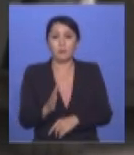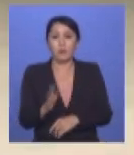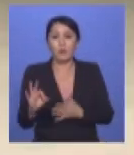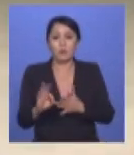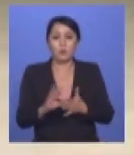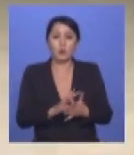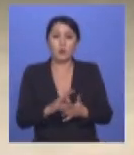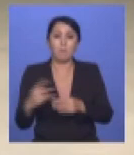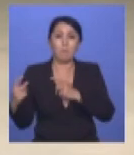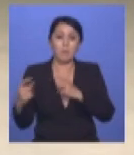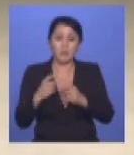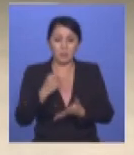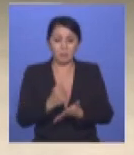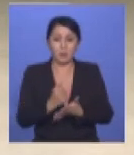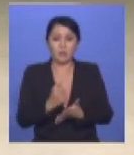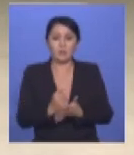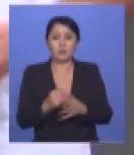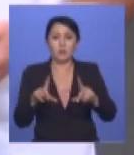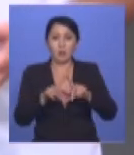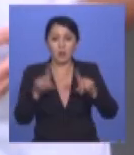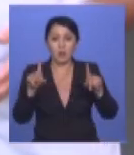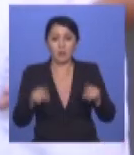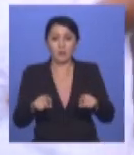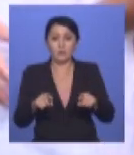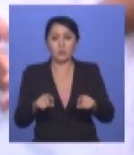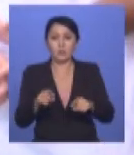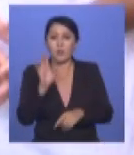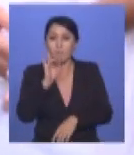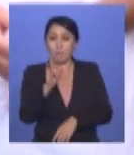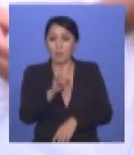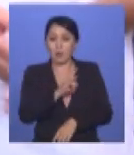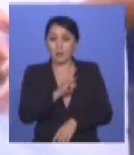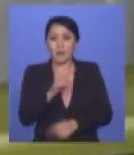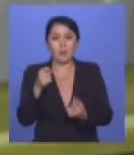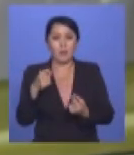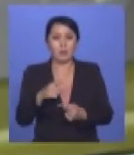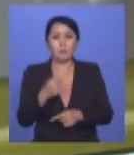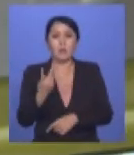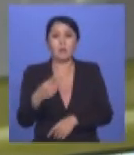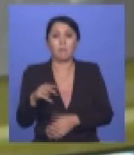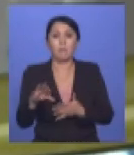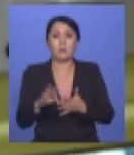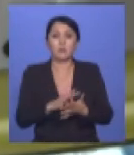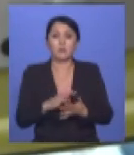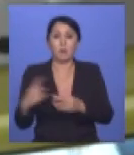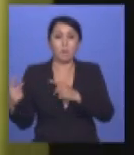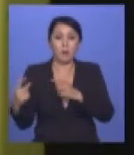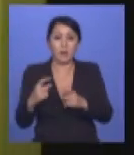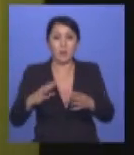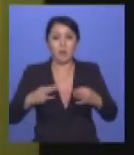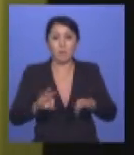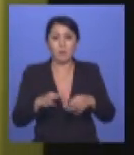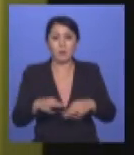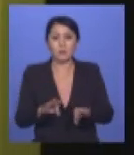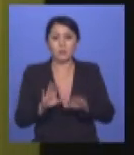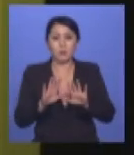отырамыз. Жедел жәрдем орталығындағы басты мәселе бұл ғимараттың шағын және талапқа сай болмауы. Орталықта 22 жедел жәрдем көлігі бар,